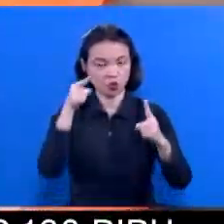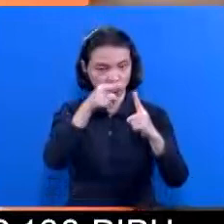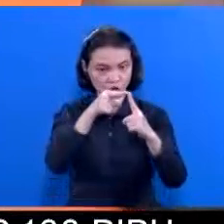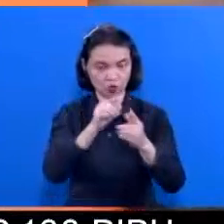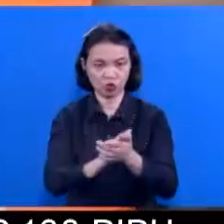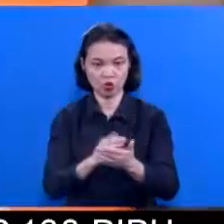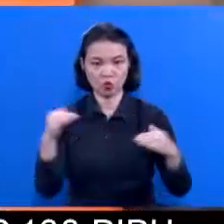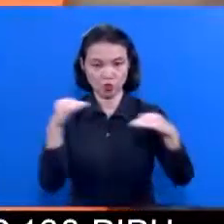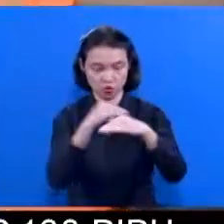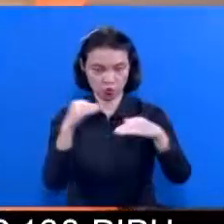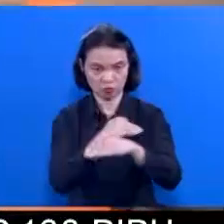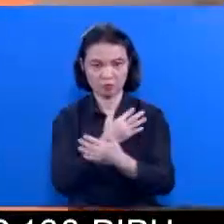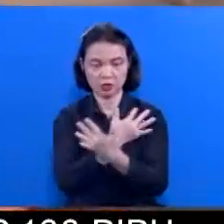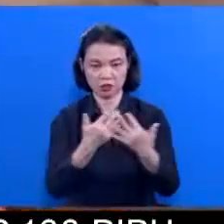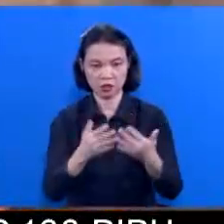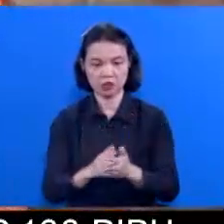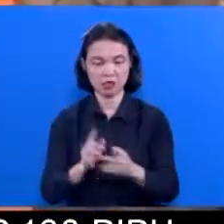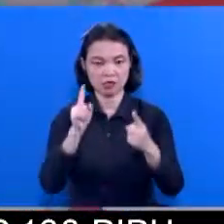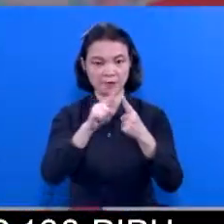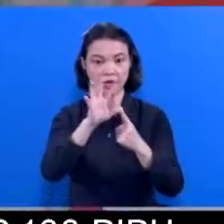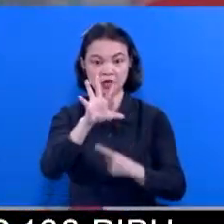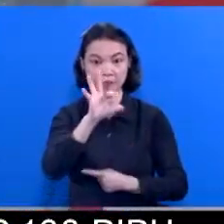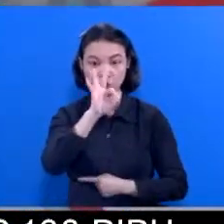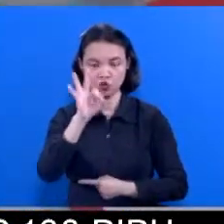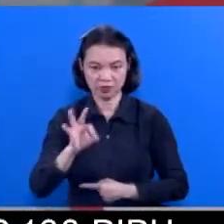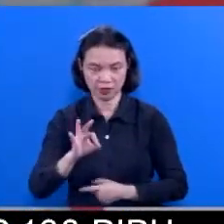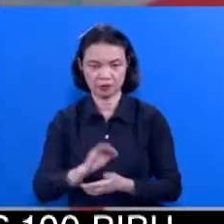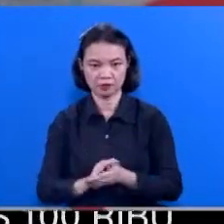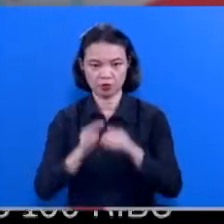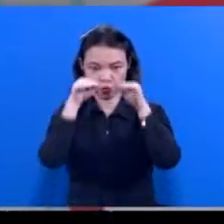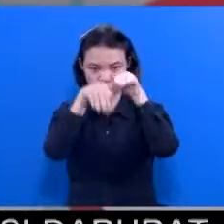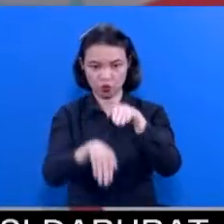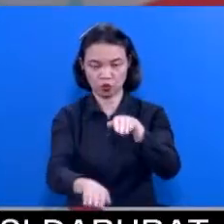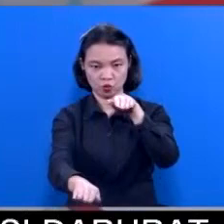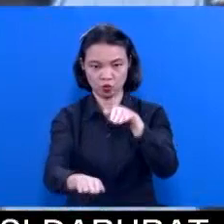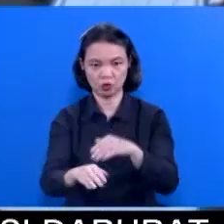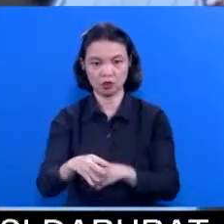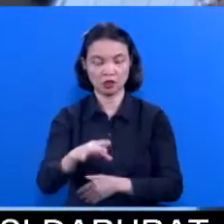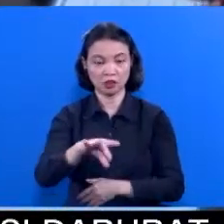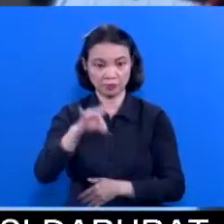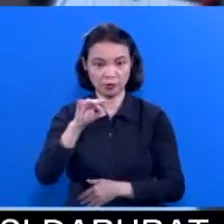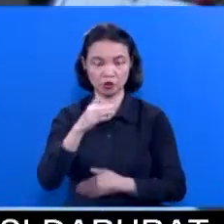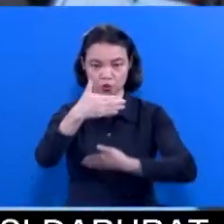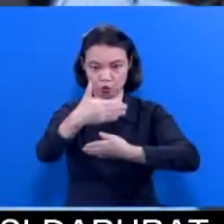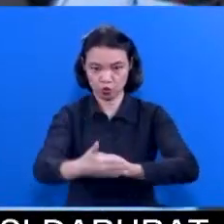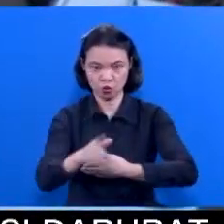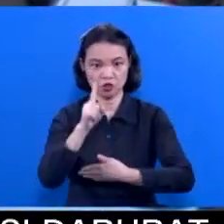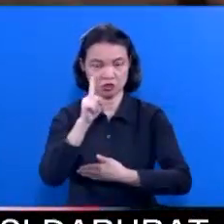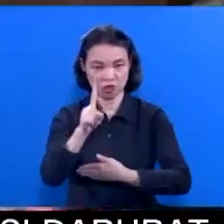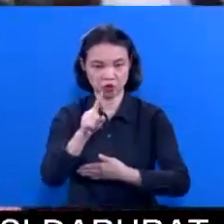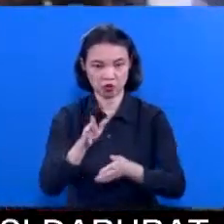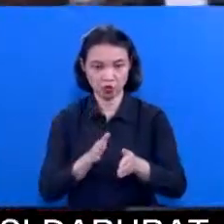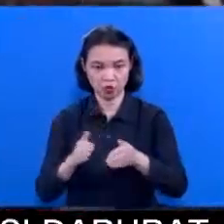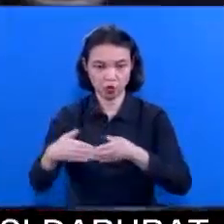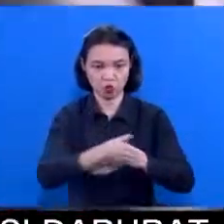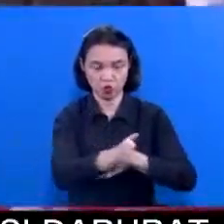warga bisa berkurang hingga 50%. Underpass Mampang dipilih sebagai titik penyekatan baru karena menjadi salah satu muara